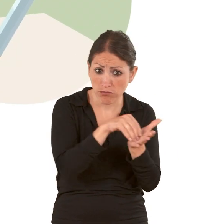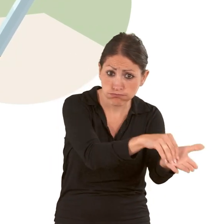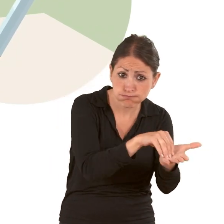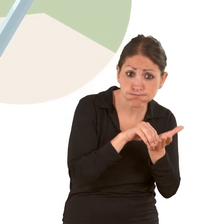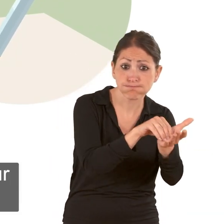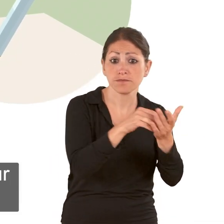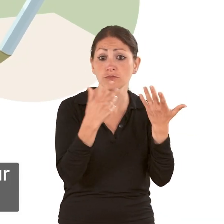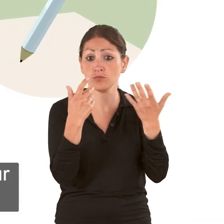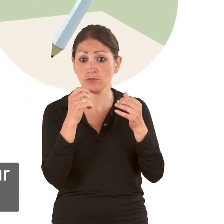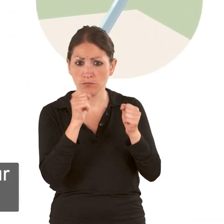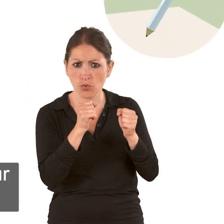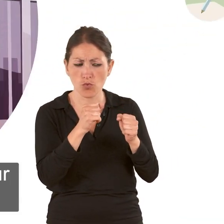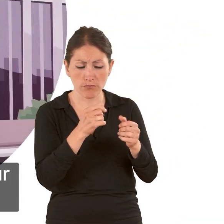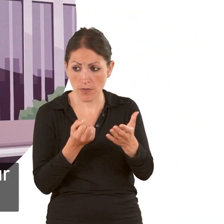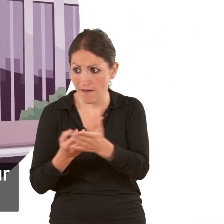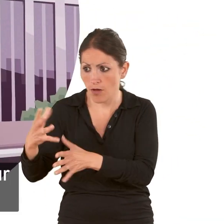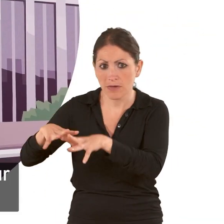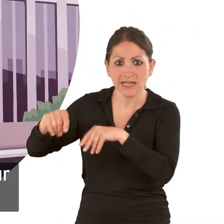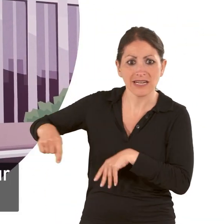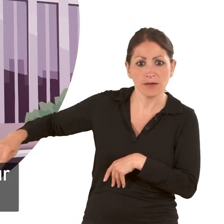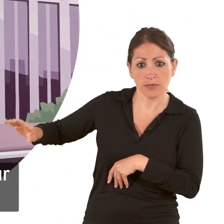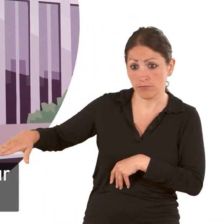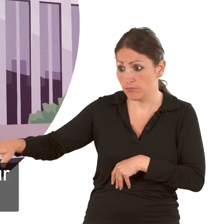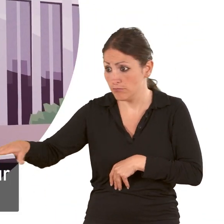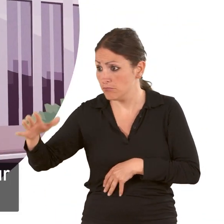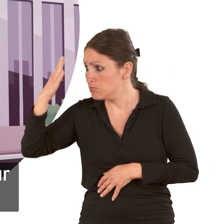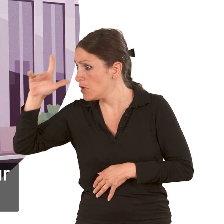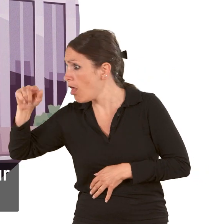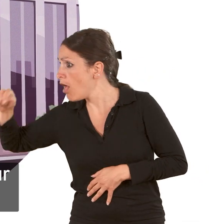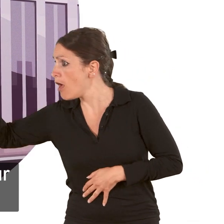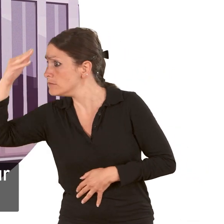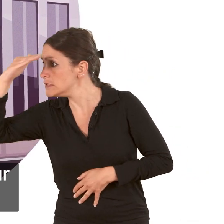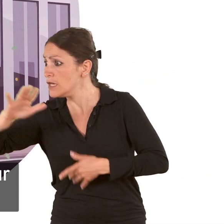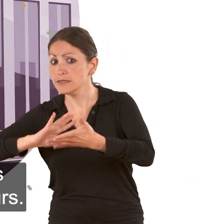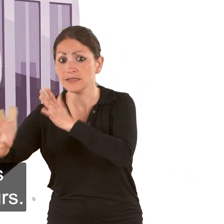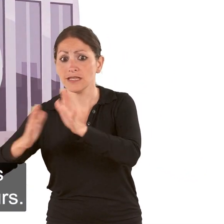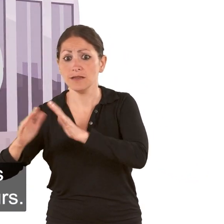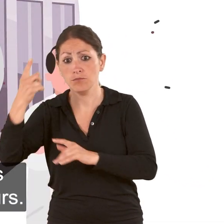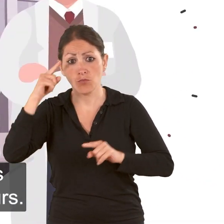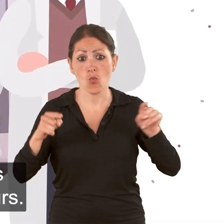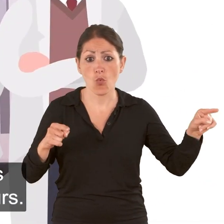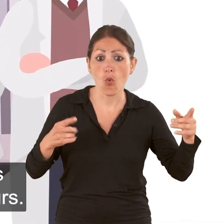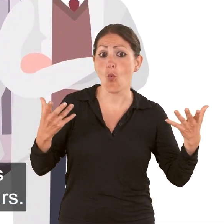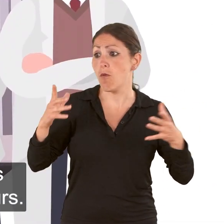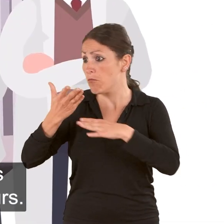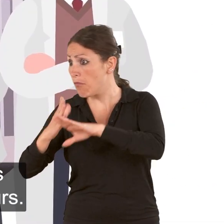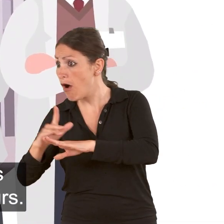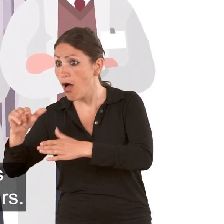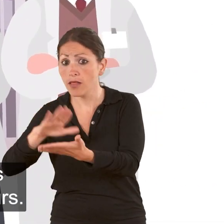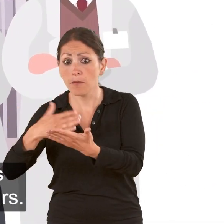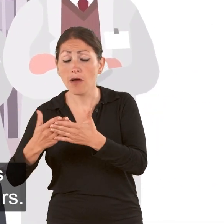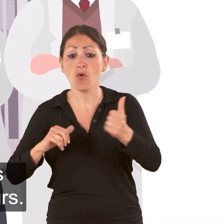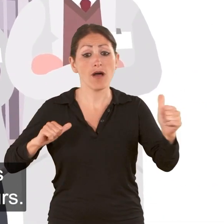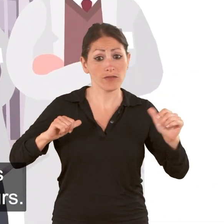pas à utiliser l'écrit. Apprenez aussi à connaître votre équipe, pour savoir s'il y a dans votre établissement un professionnel maîtrisant la langue des signes